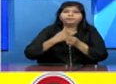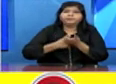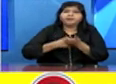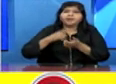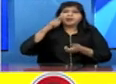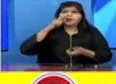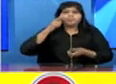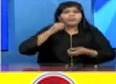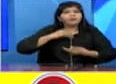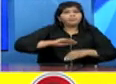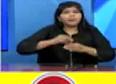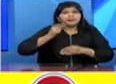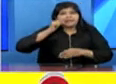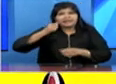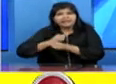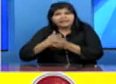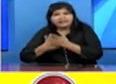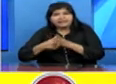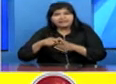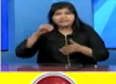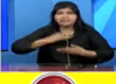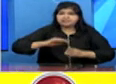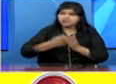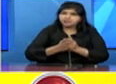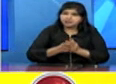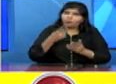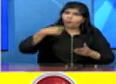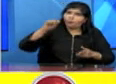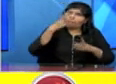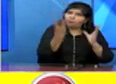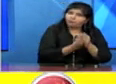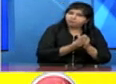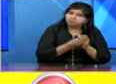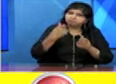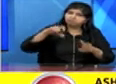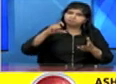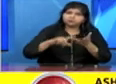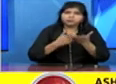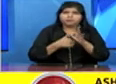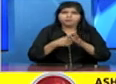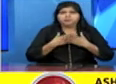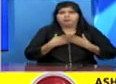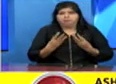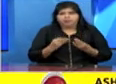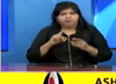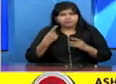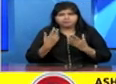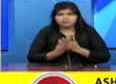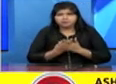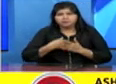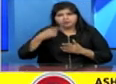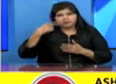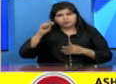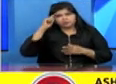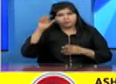6 का उन्होंने पॉजिटिव बताया, तो उन्होंने ओह कहा माय आपको गॉड। दिल्ली ले जाना है जी। हम्म। हम सर डरे नहीं, हमने ठीक है, अच्छा पता लग